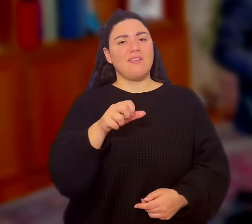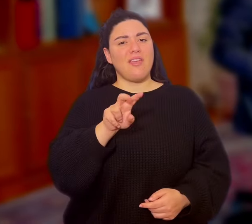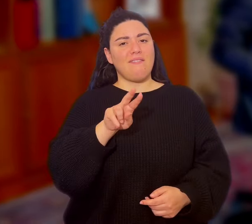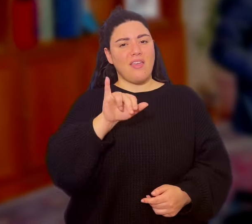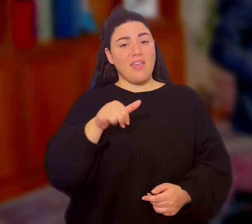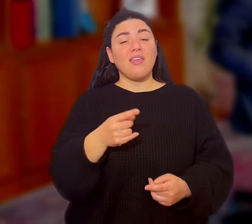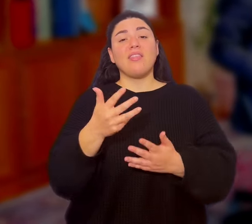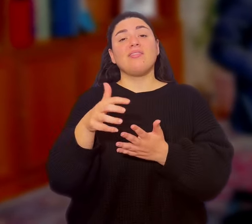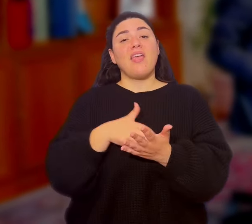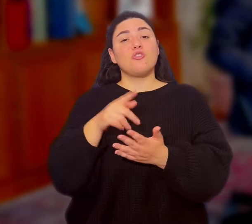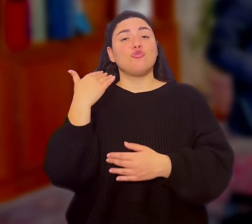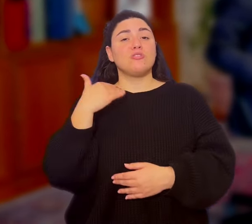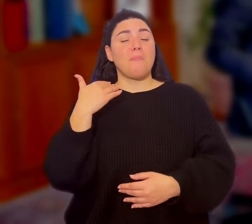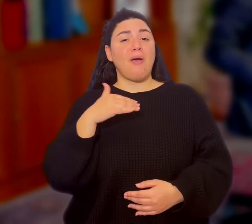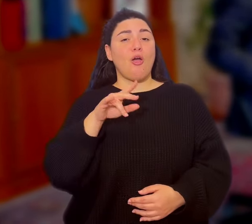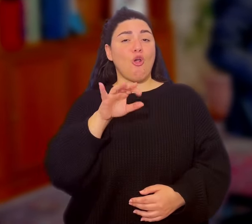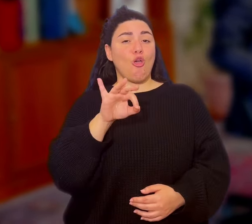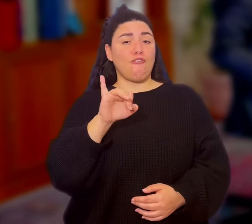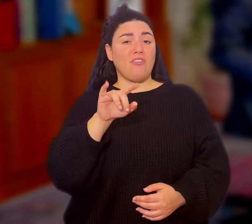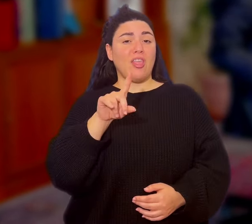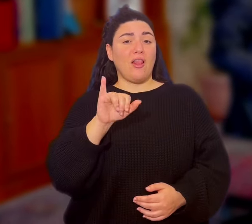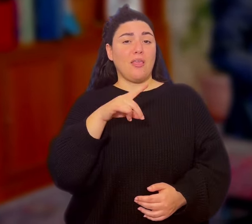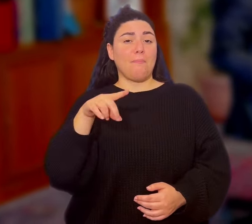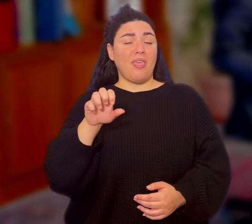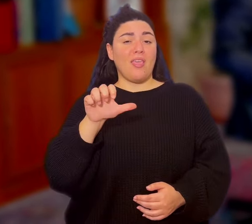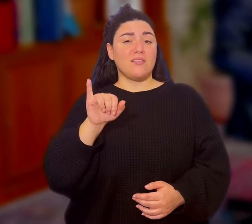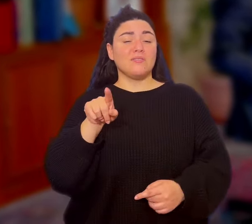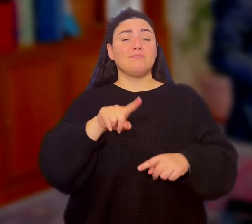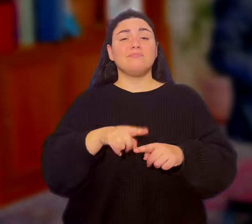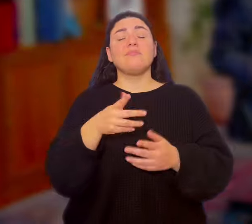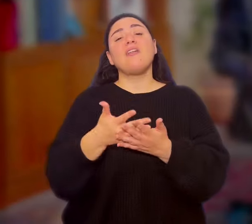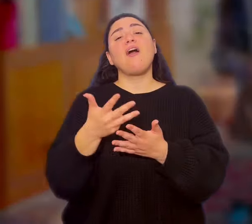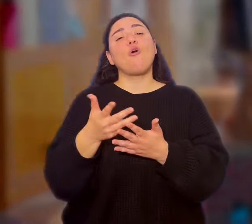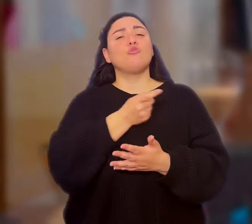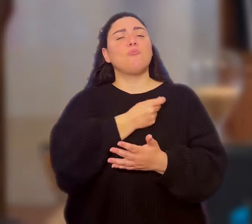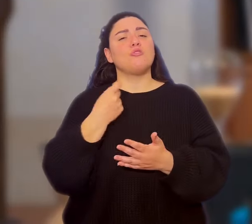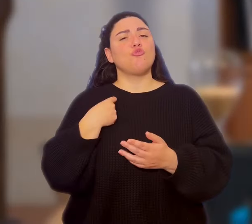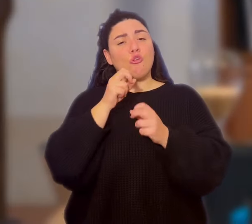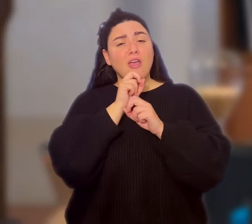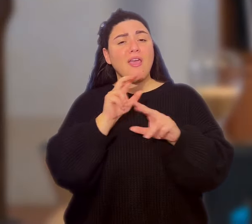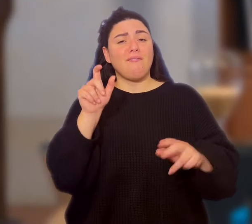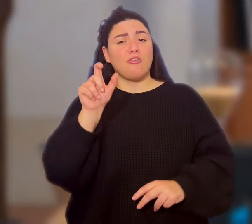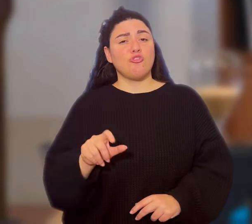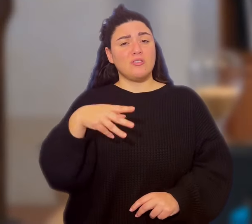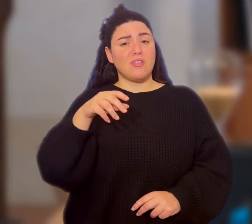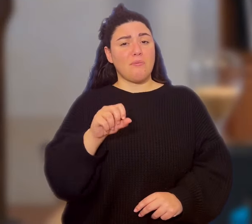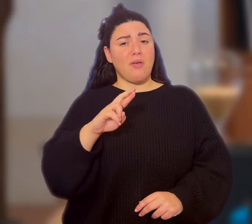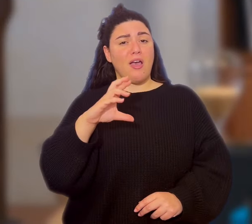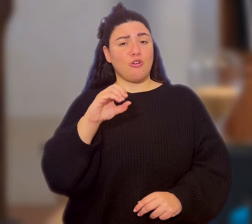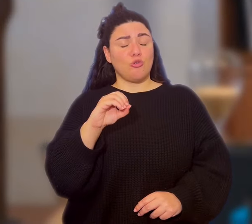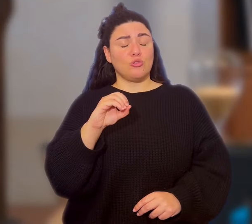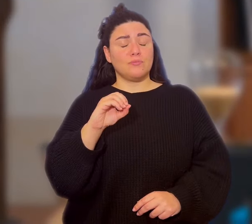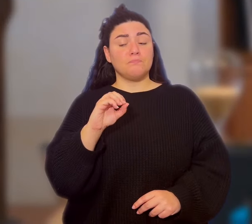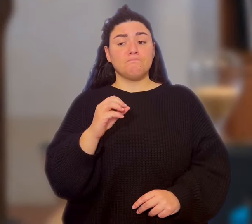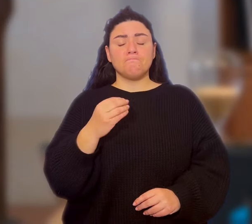testo di San Paolo ai Filippesi e il racconto della passione dell'evangelista Marco quando noi commemoriamo e